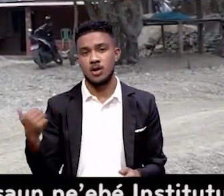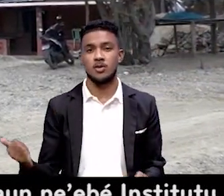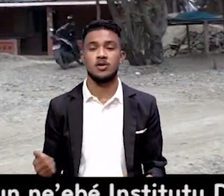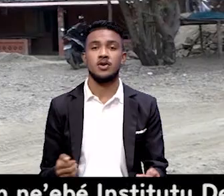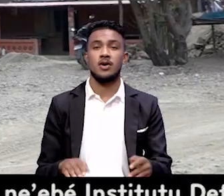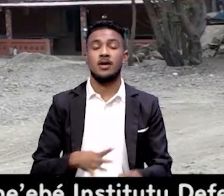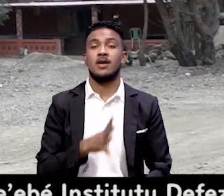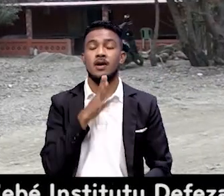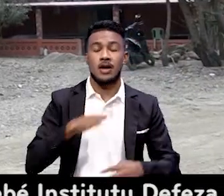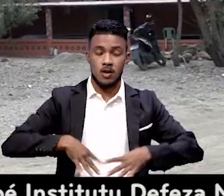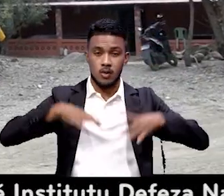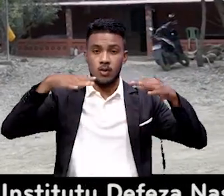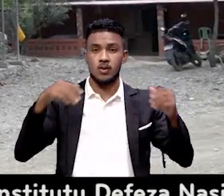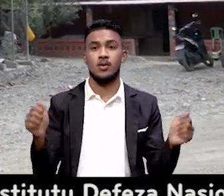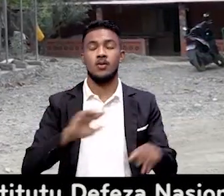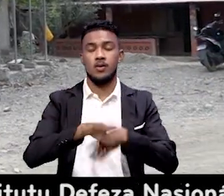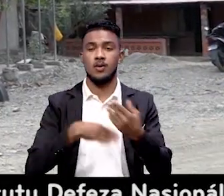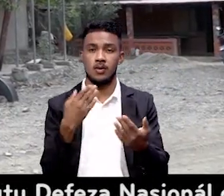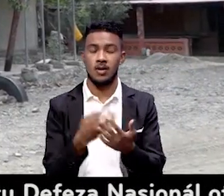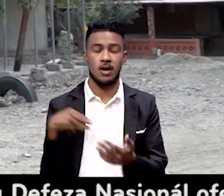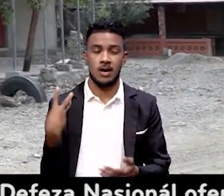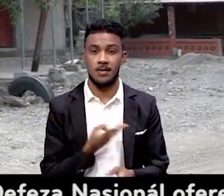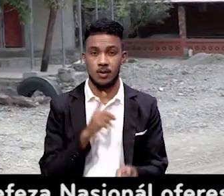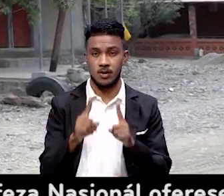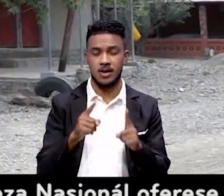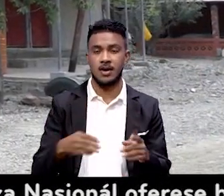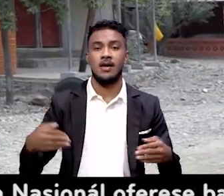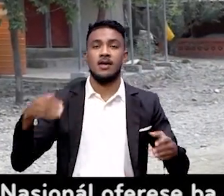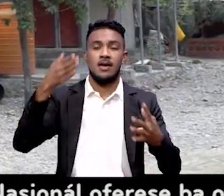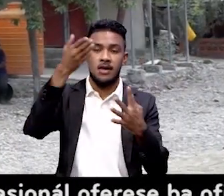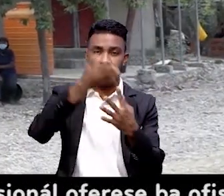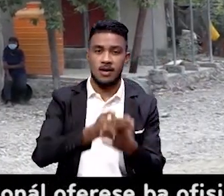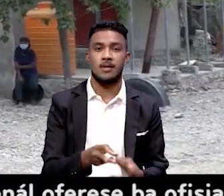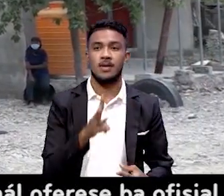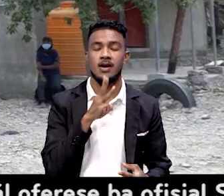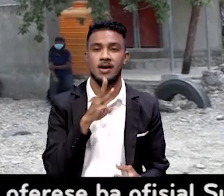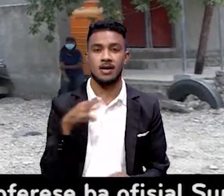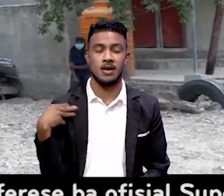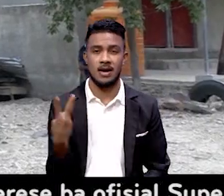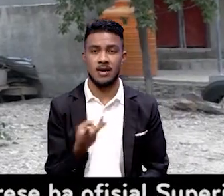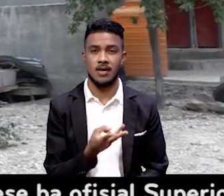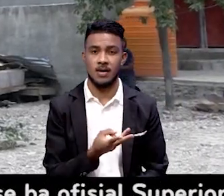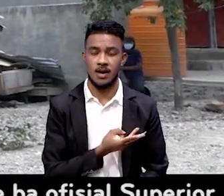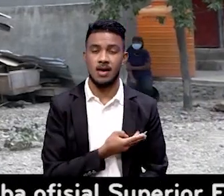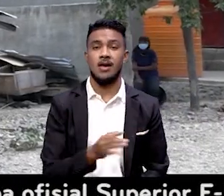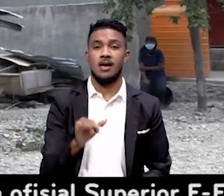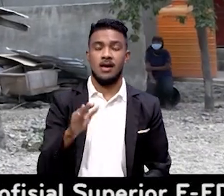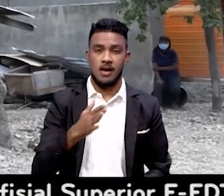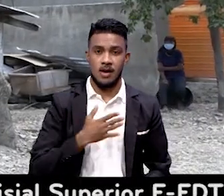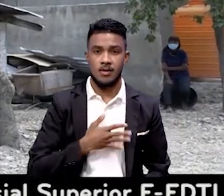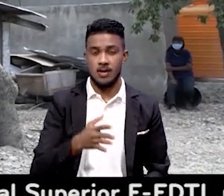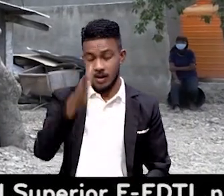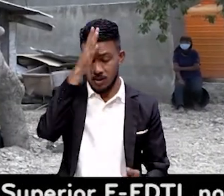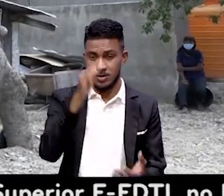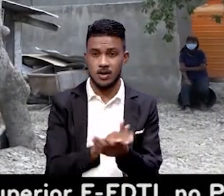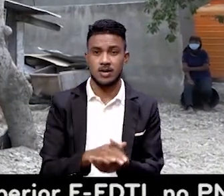Ami konta dia ni hadir pelarang. Ibu katua suan mas halai bamai. Kami ustia nato balo si